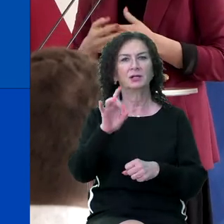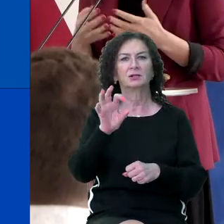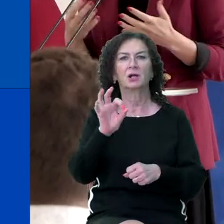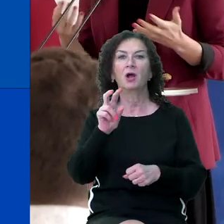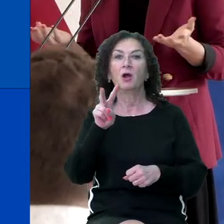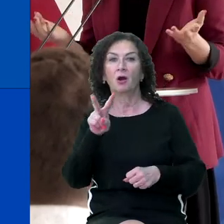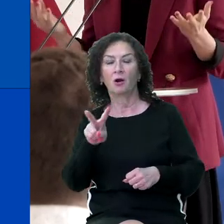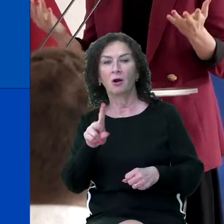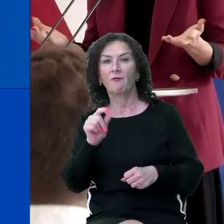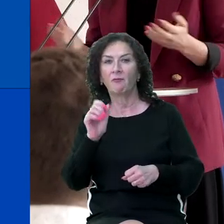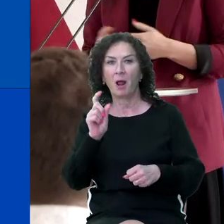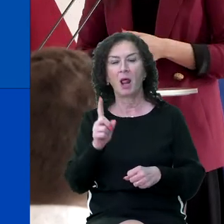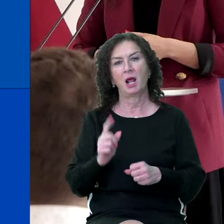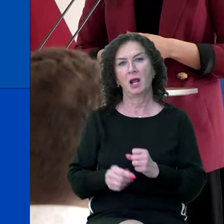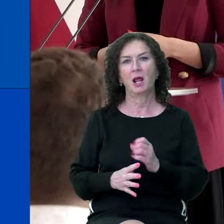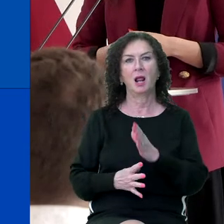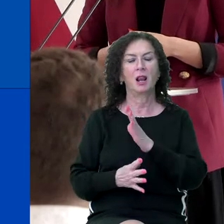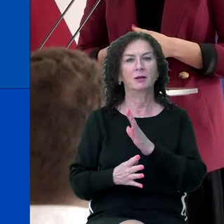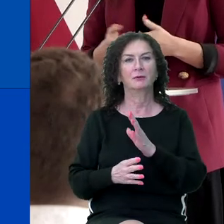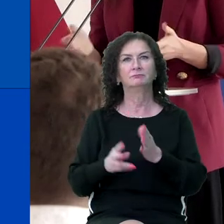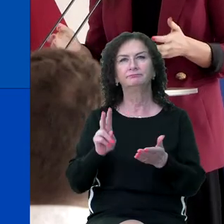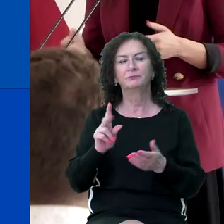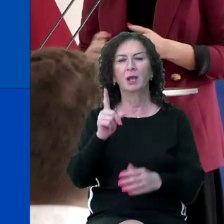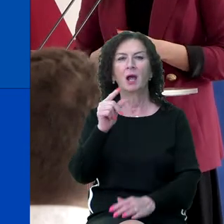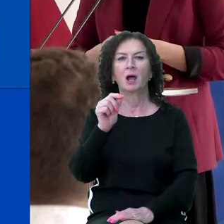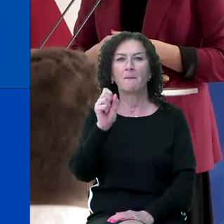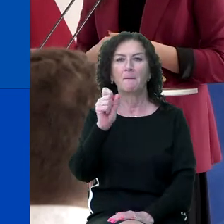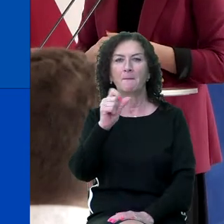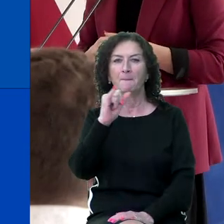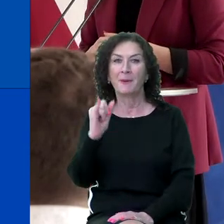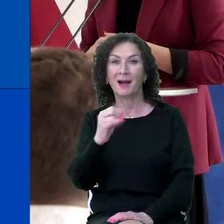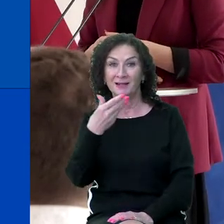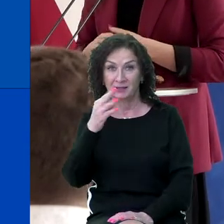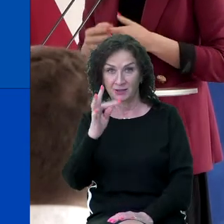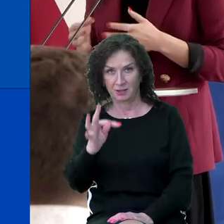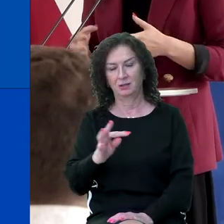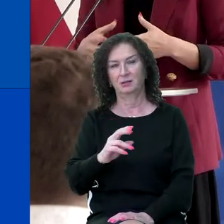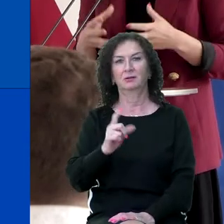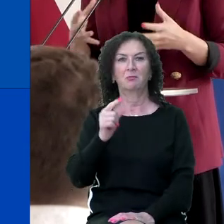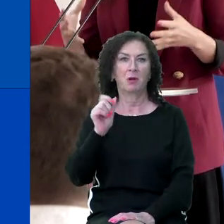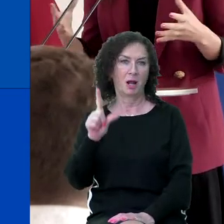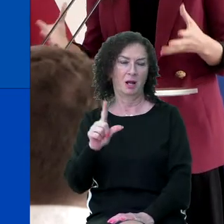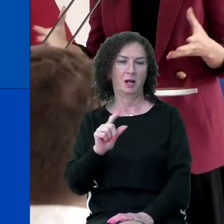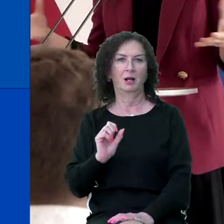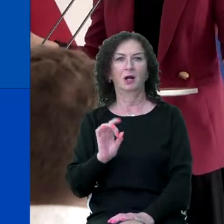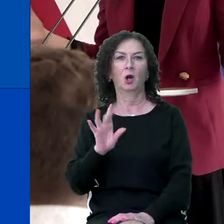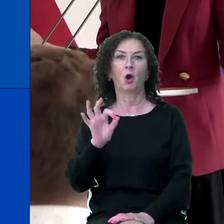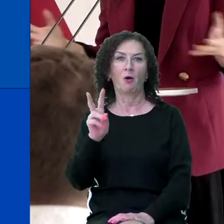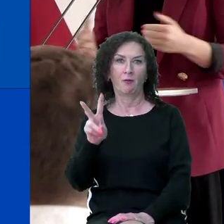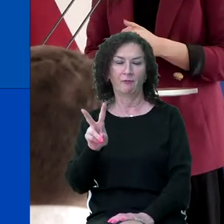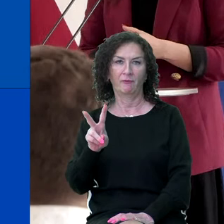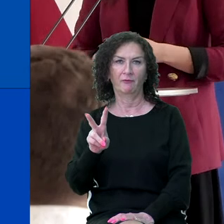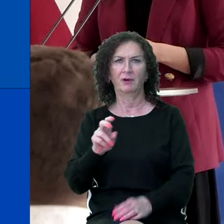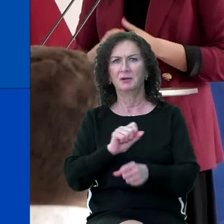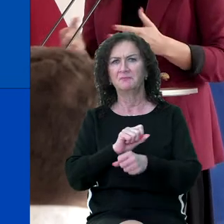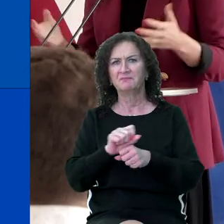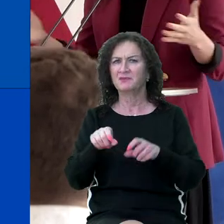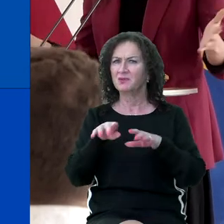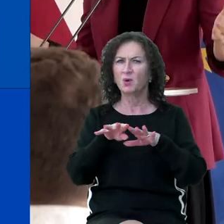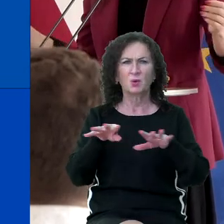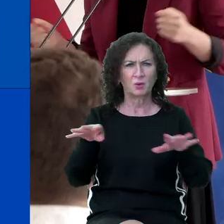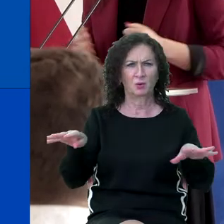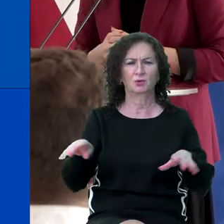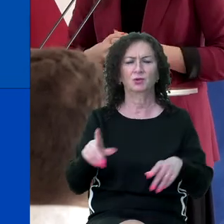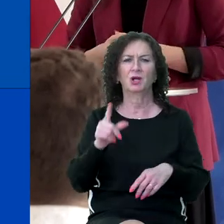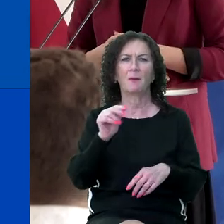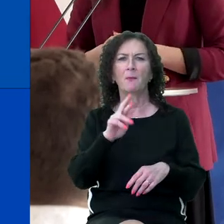mamy portal pacjenta, za chwilę portal też edukacyjny. I tutaj faktycznie mogłam opowiadać szeroko